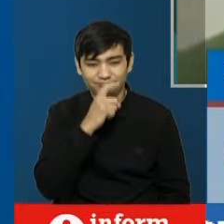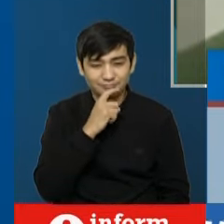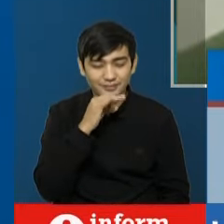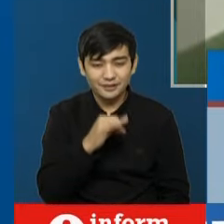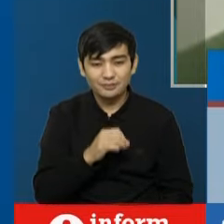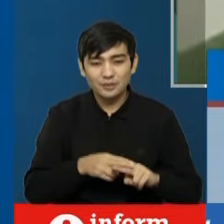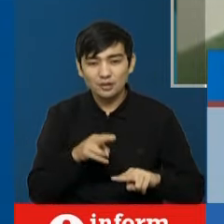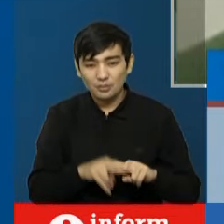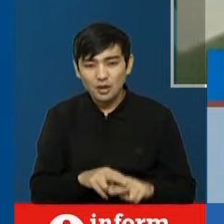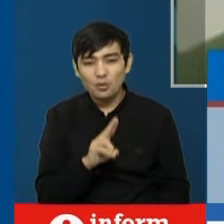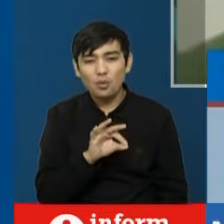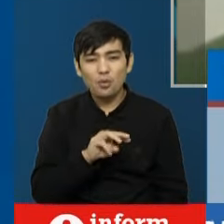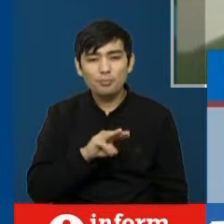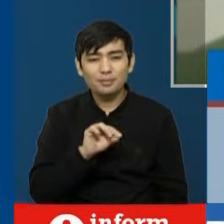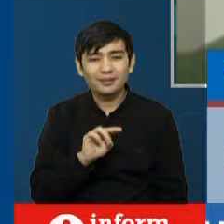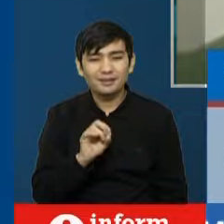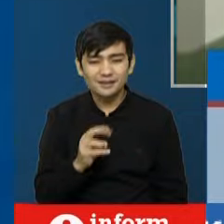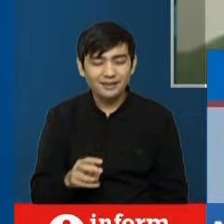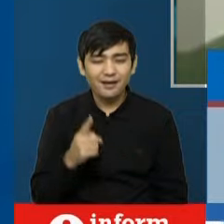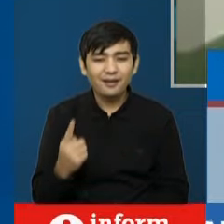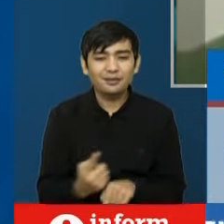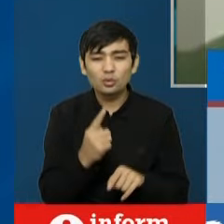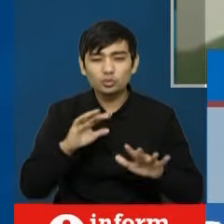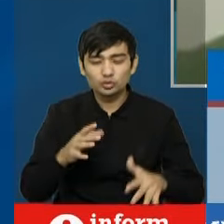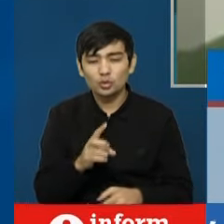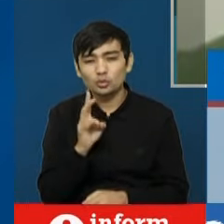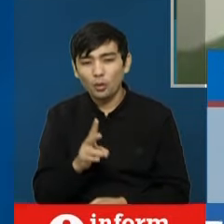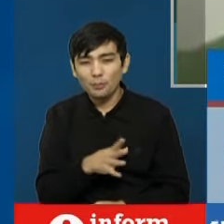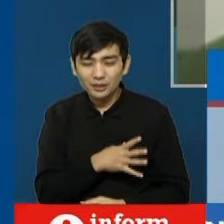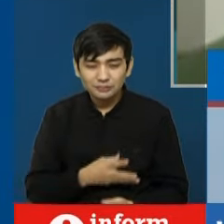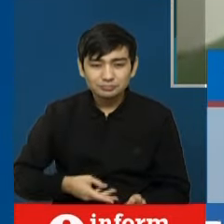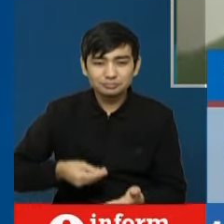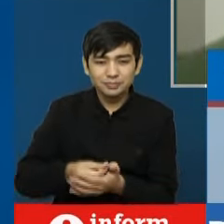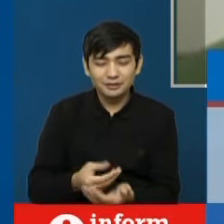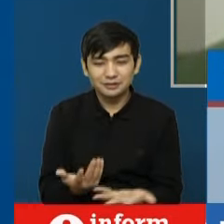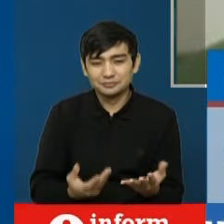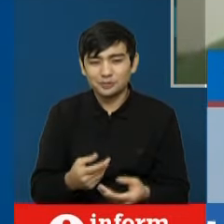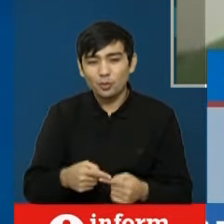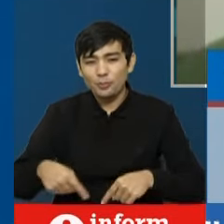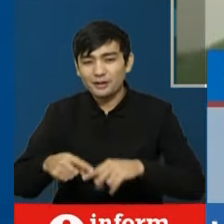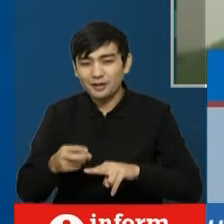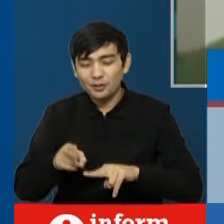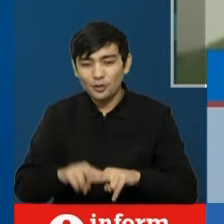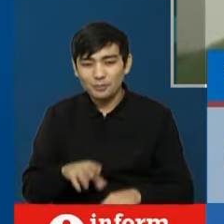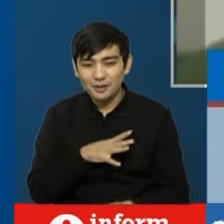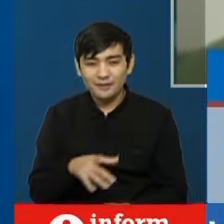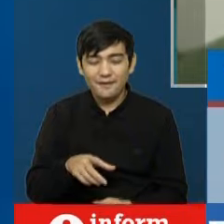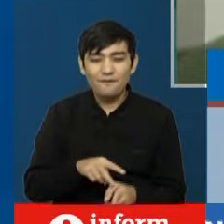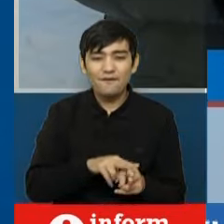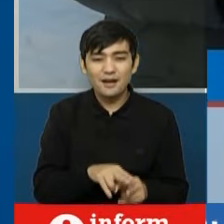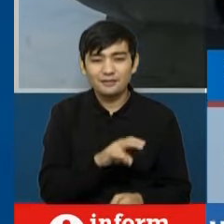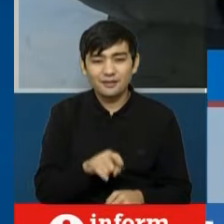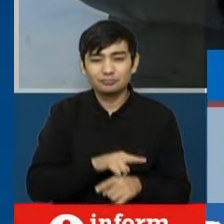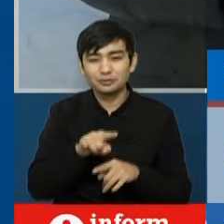вот по компенсации у нас не было еще ни одного случая, когда кому-либо компенсировали какой-либо объект, который влияет на безопасность